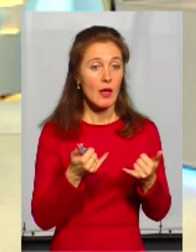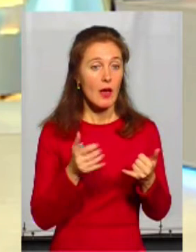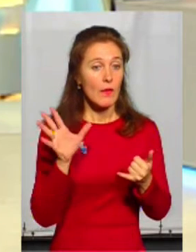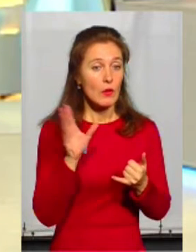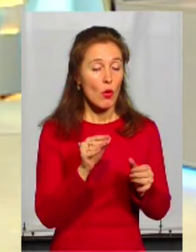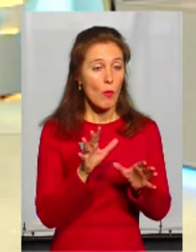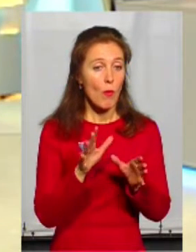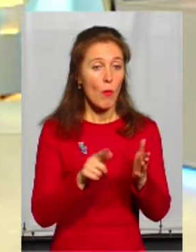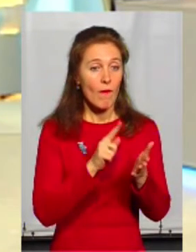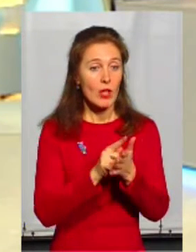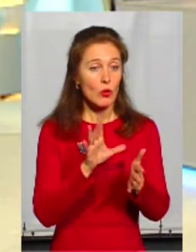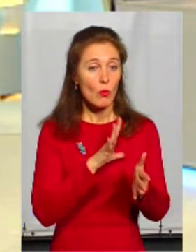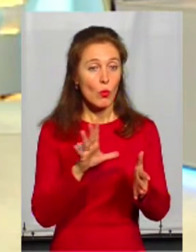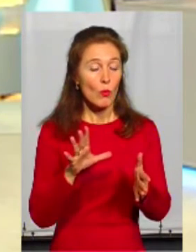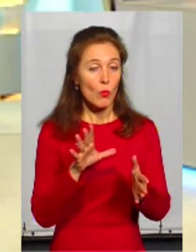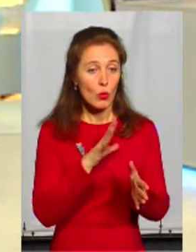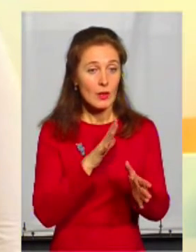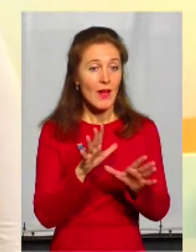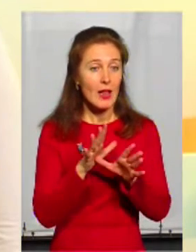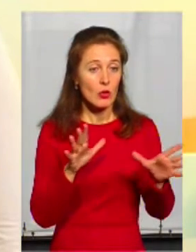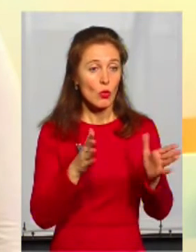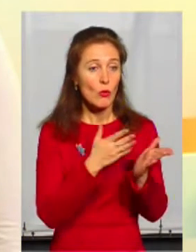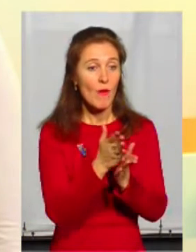електронному варіанті. Але ми маємо